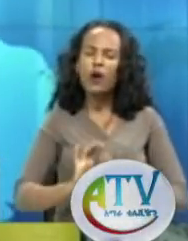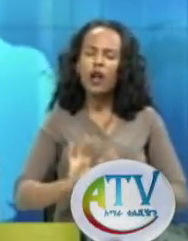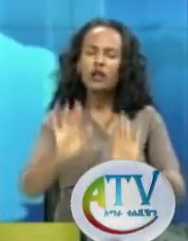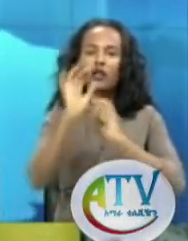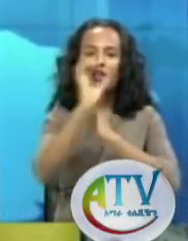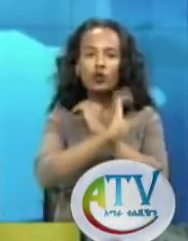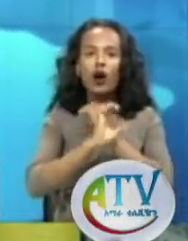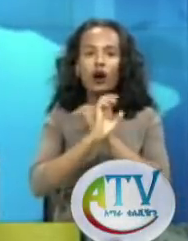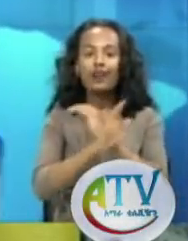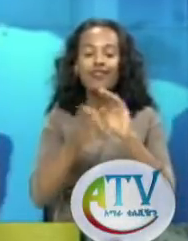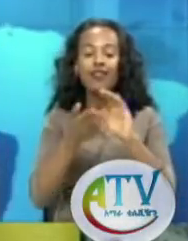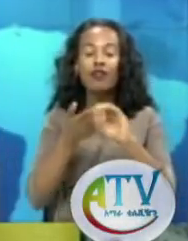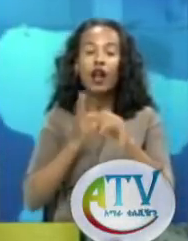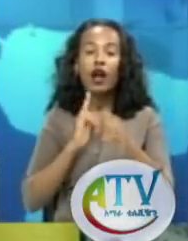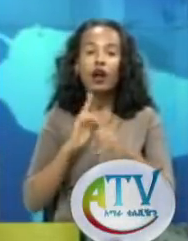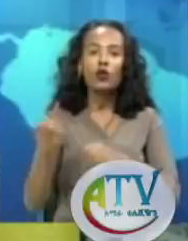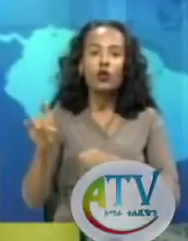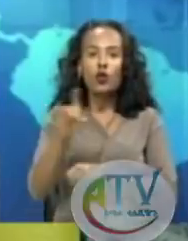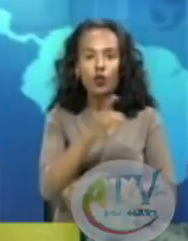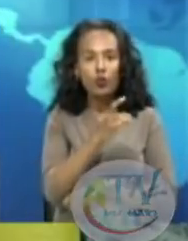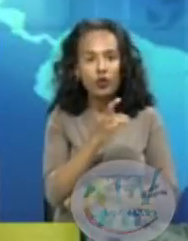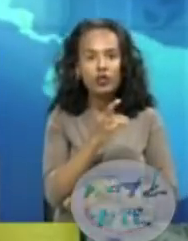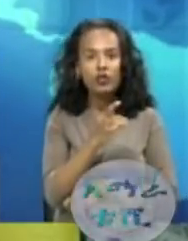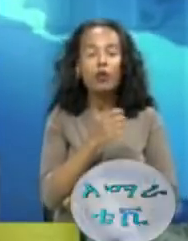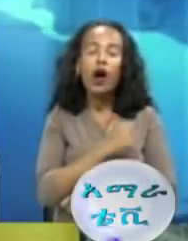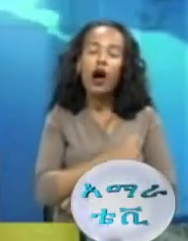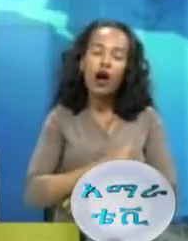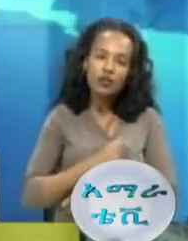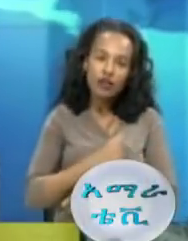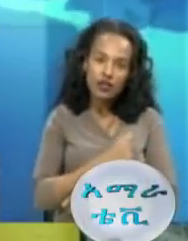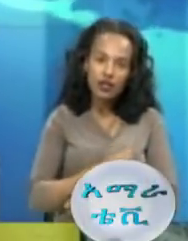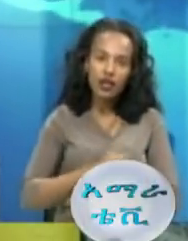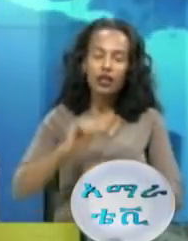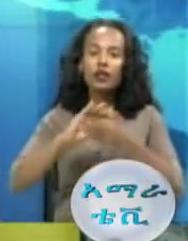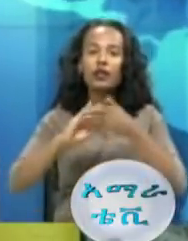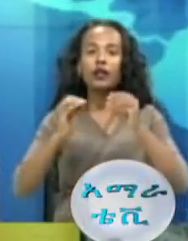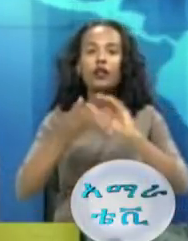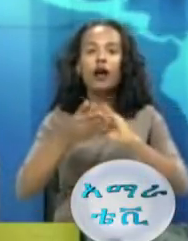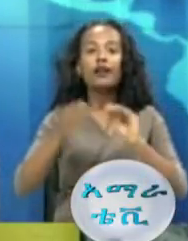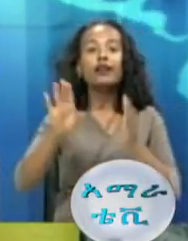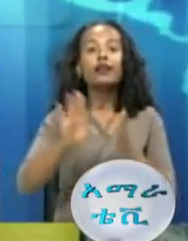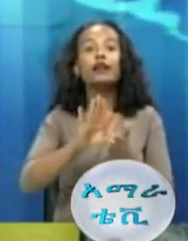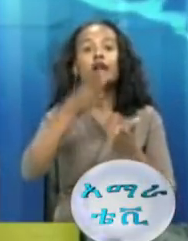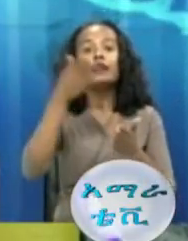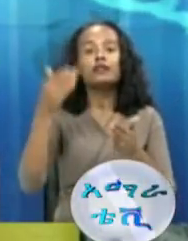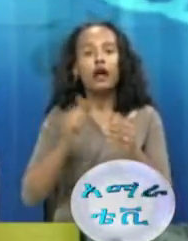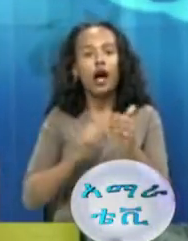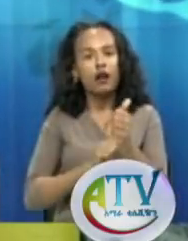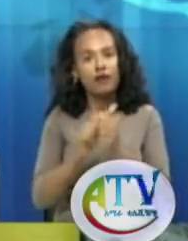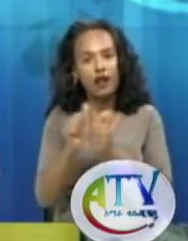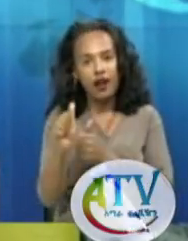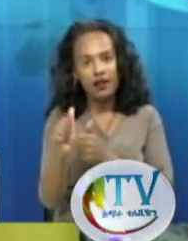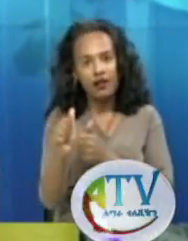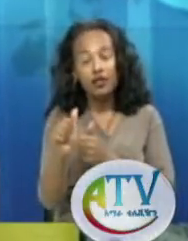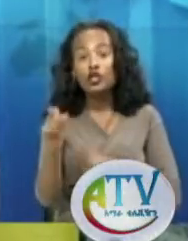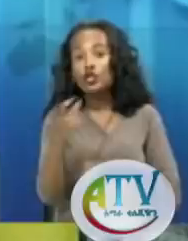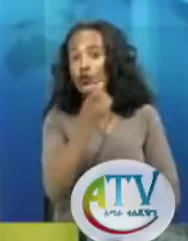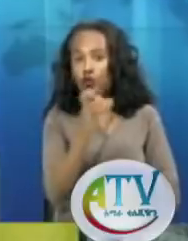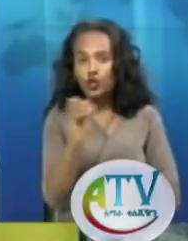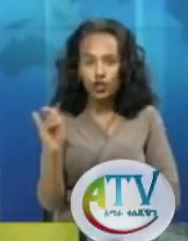ሀገራቸው ተፈናቃይ የሆኑበትን አሳዛኝ የታሪክ ገጽ አልፈናል። ይሁን